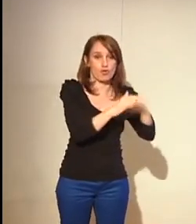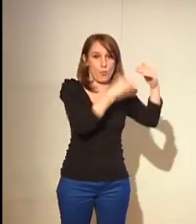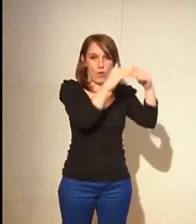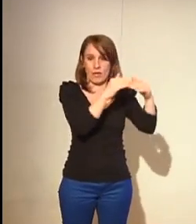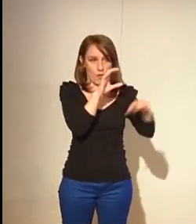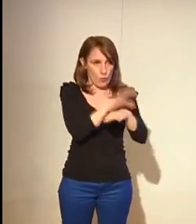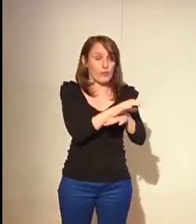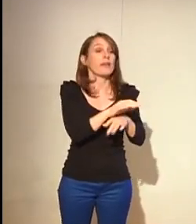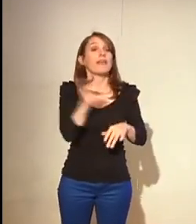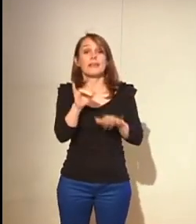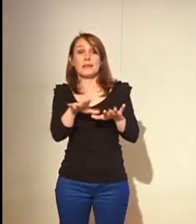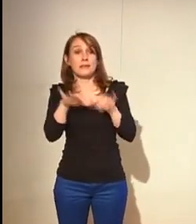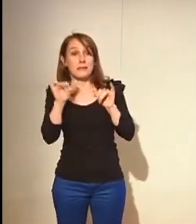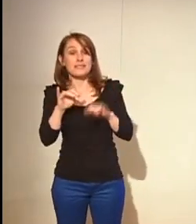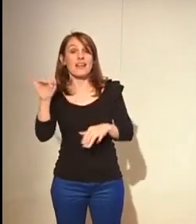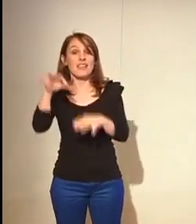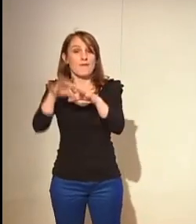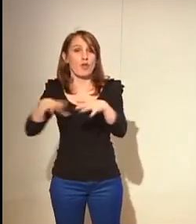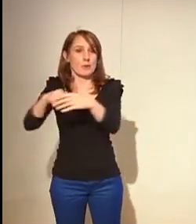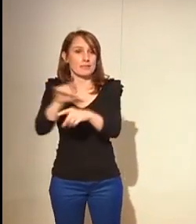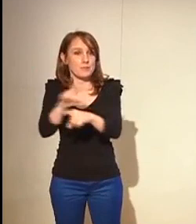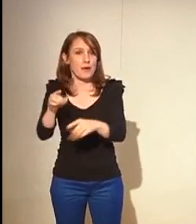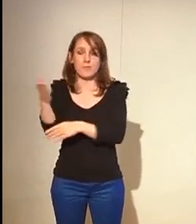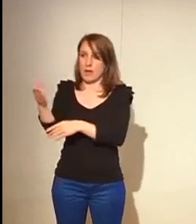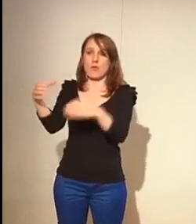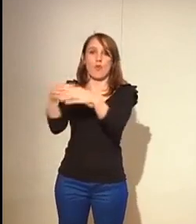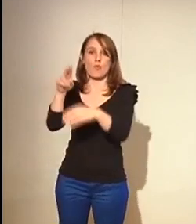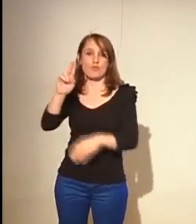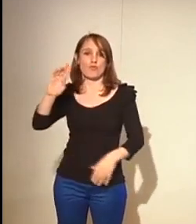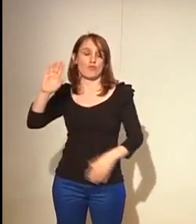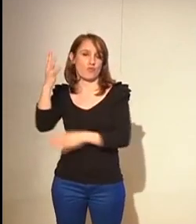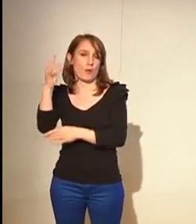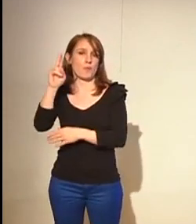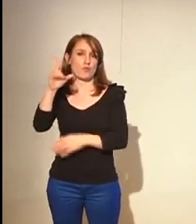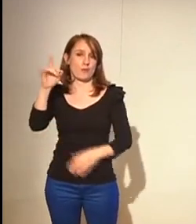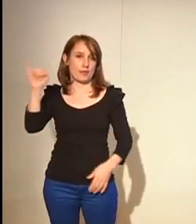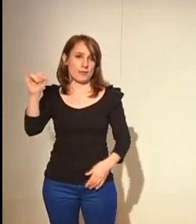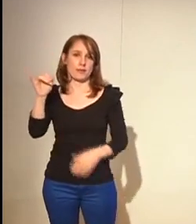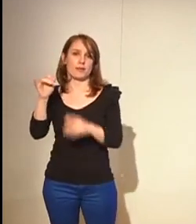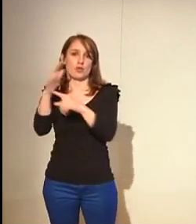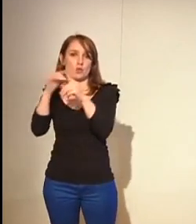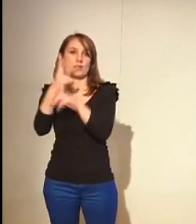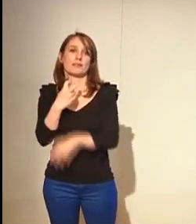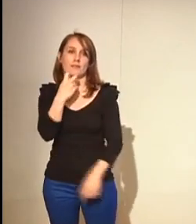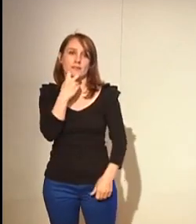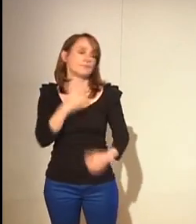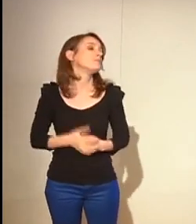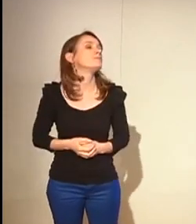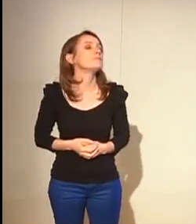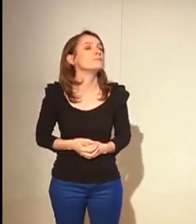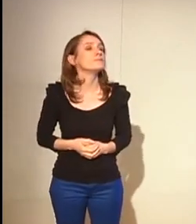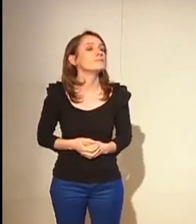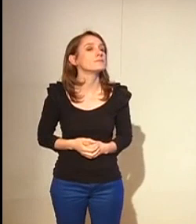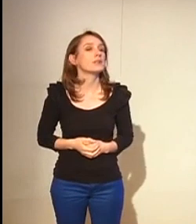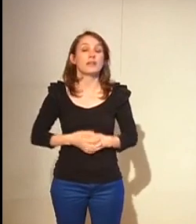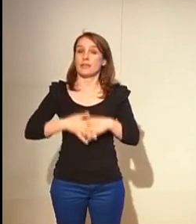s'abstient qui ne prend pas part au vote le groupe UMP udi et société civile et donc